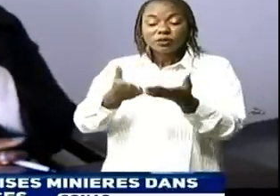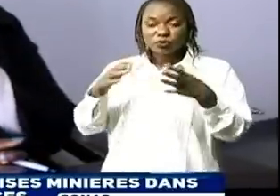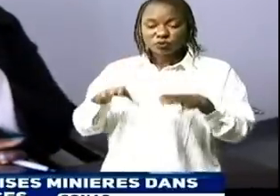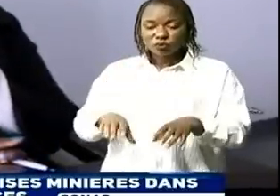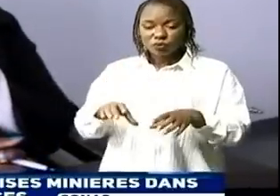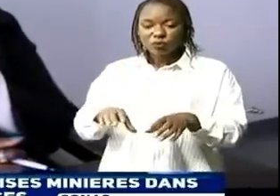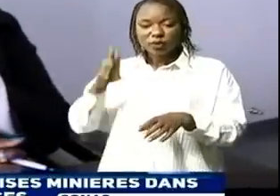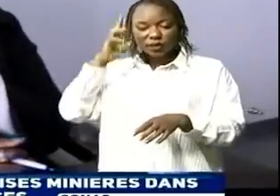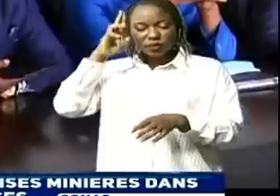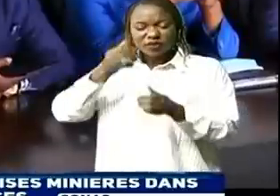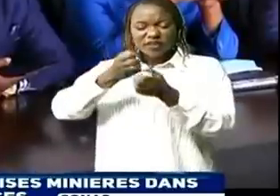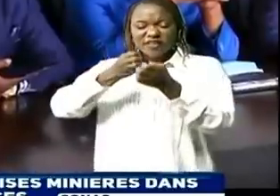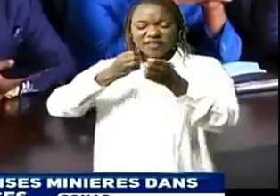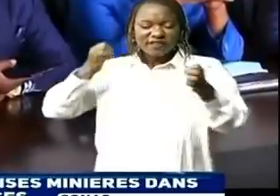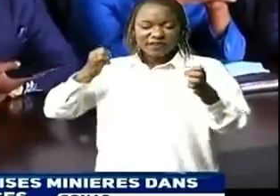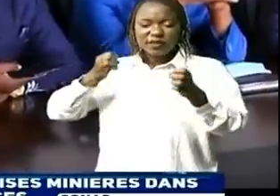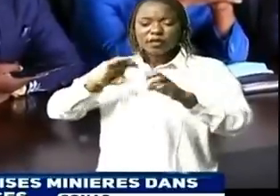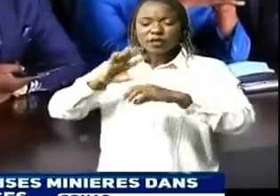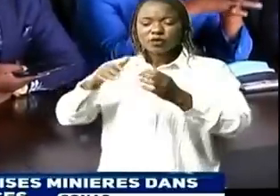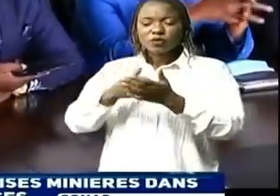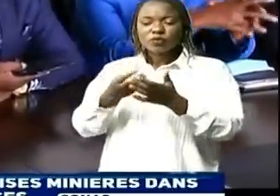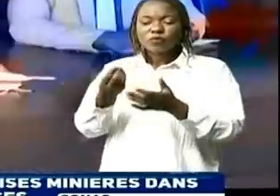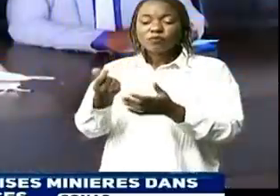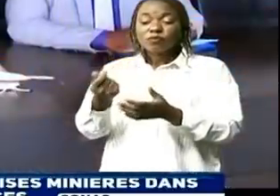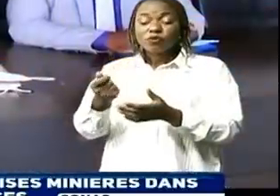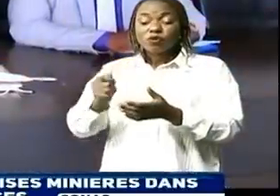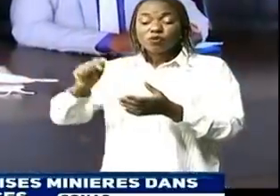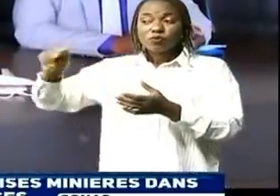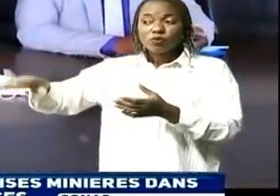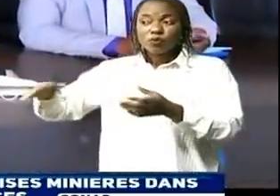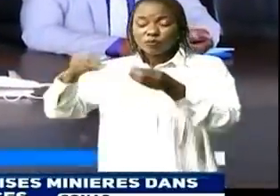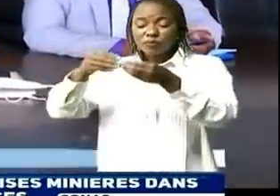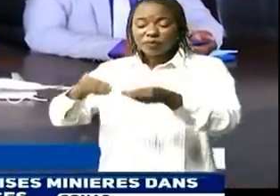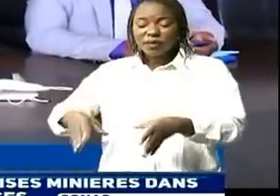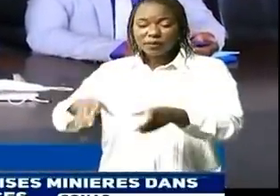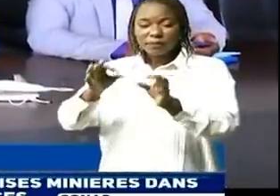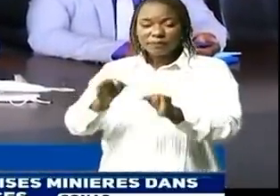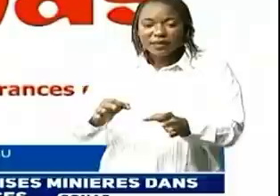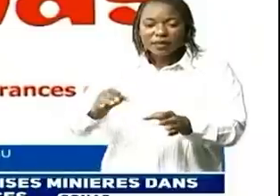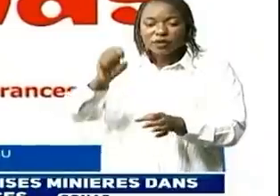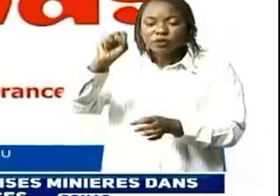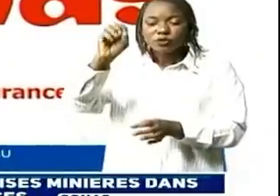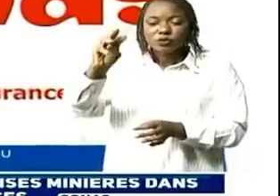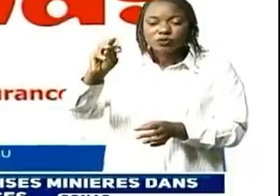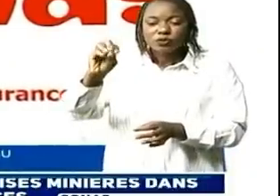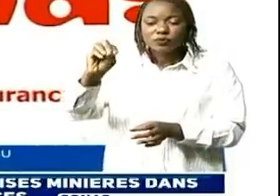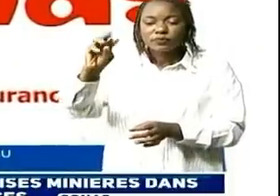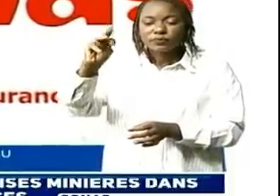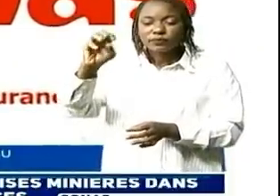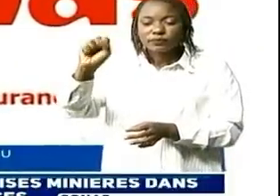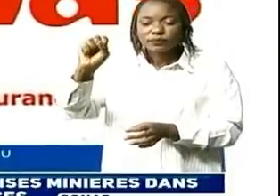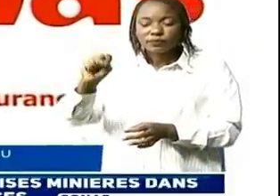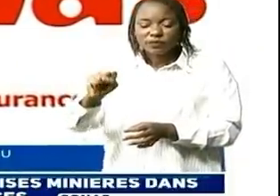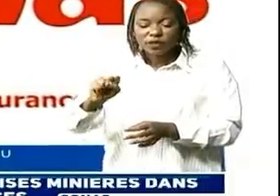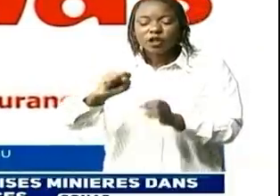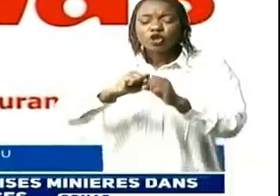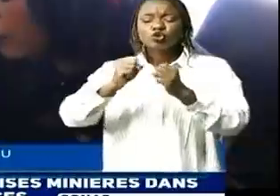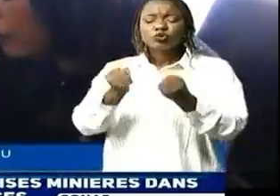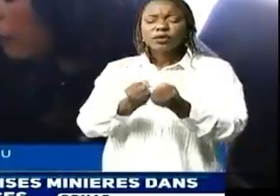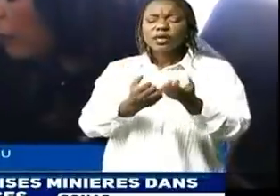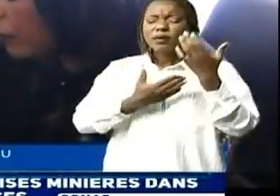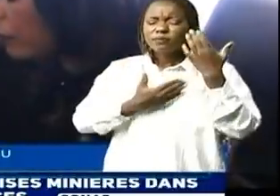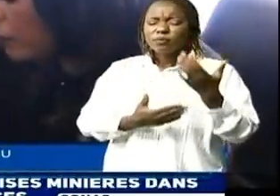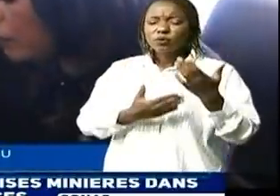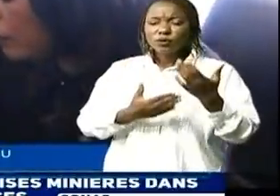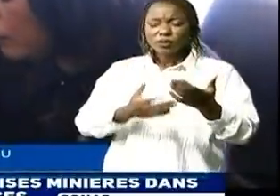nécessité d'éviter toute fuite des capitaux. Il ne faut pas perdre de vue que la SONAS est comptée parmi les entreprises qui sont en